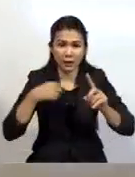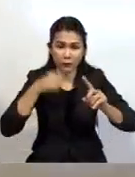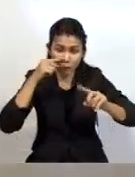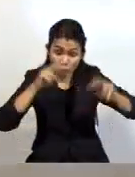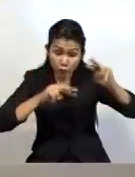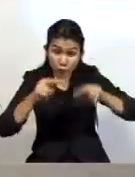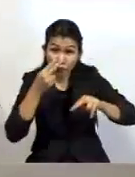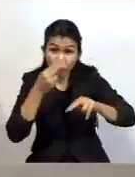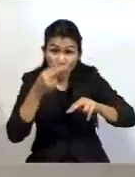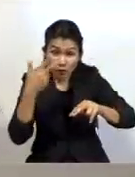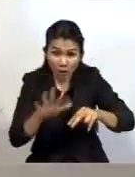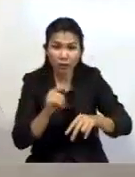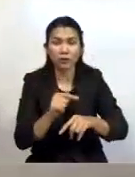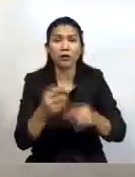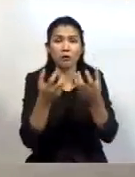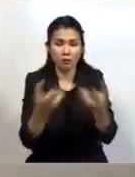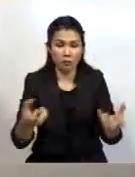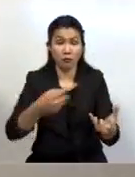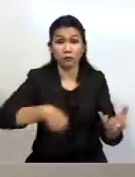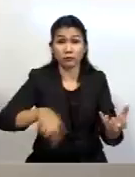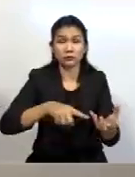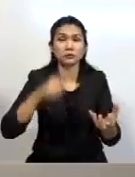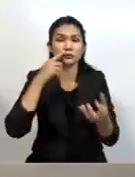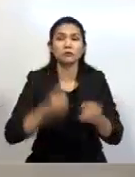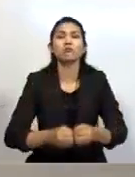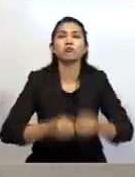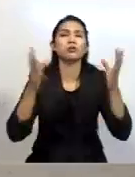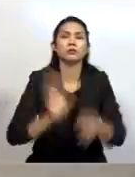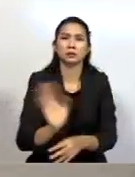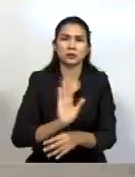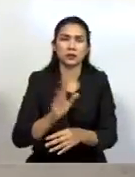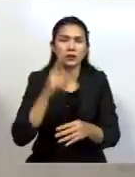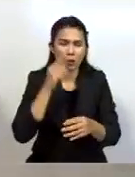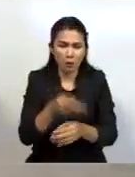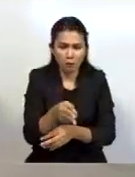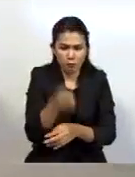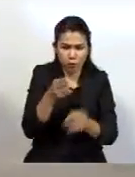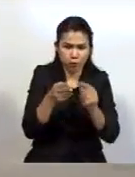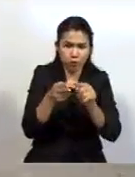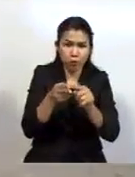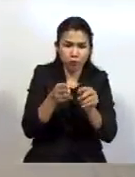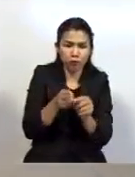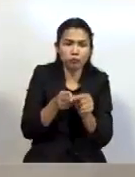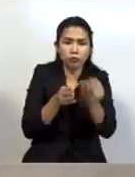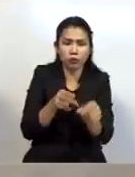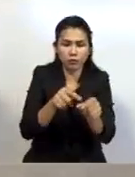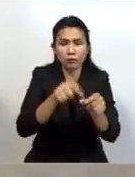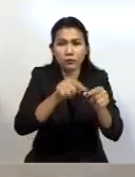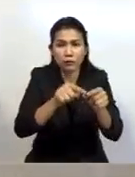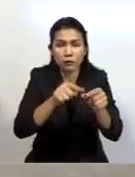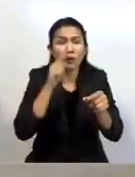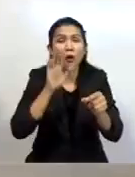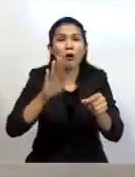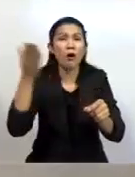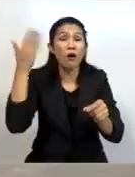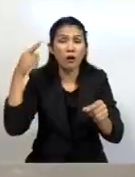รวจสอบเบื้องต้นตำรวจก็บอกว่าวัตถุดังกล่าวไม่ใช่ระเบิดนะคะเป็นหัวกระสุนจากอาวุธสงครามของคนร้ายค่ะ